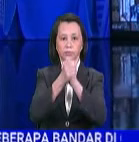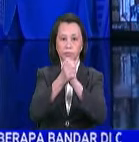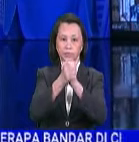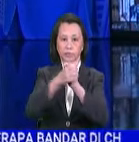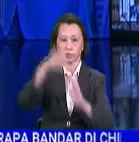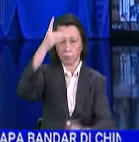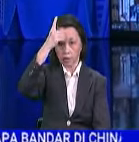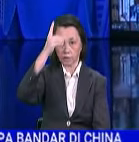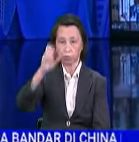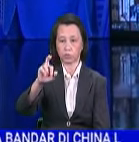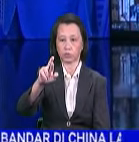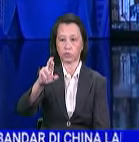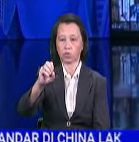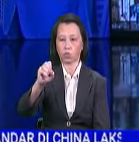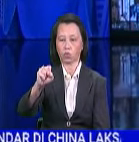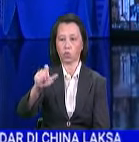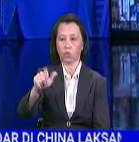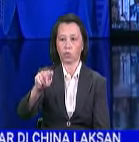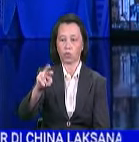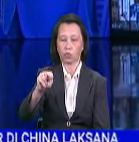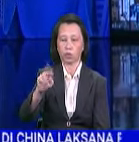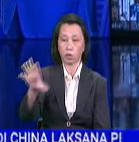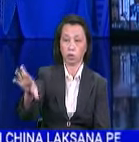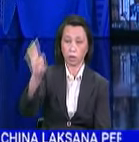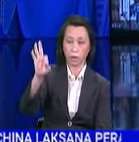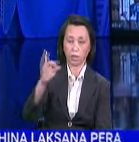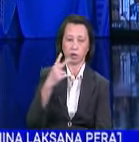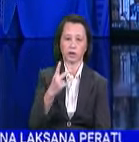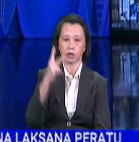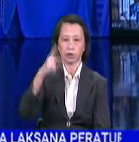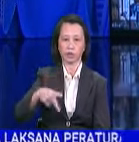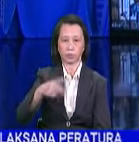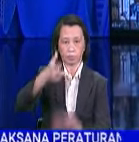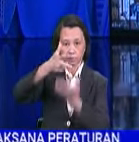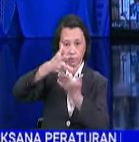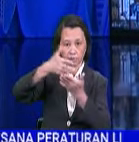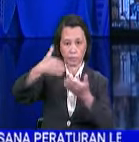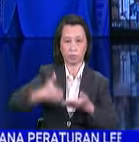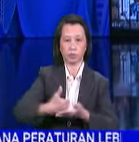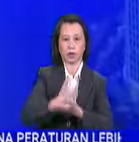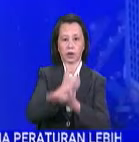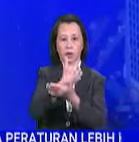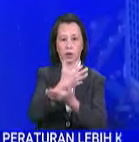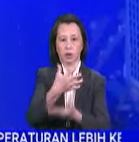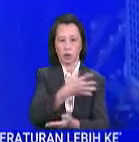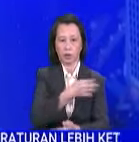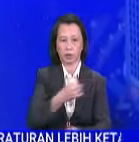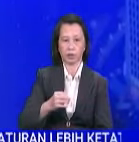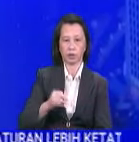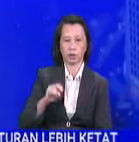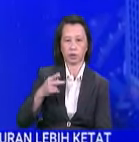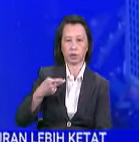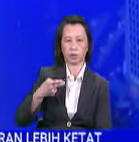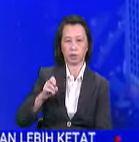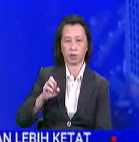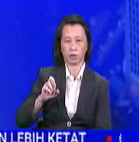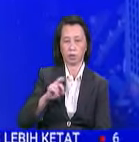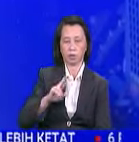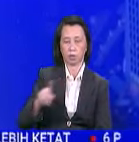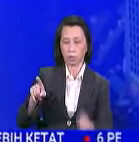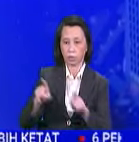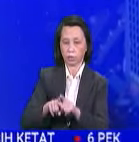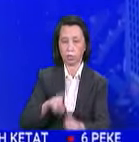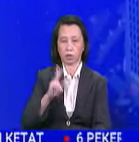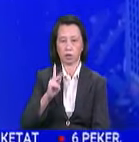kepada Datuk Cik Roslan Cik Daud yang dilantik sebagai Ketua Pengarah Penyiaran yang baharu dan Khairzi Muhammad Yunus